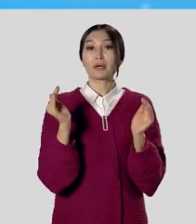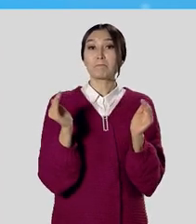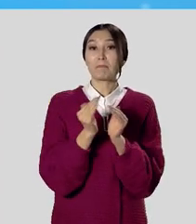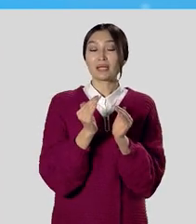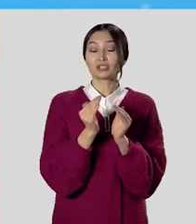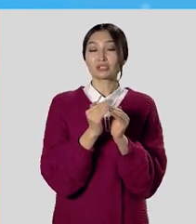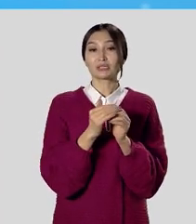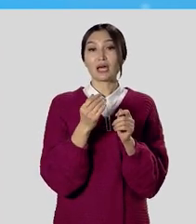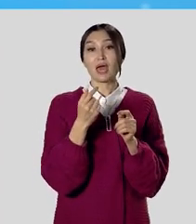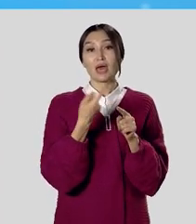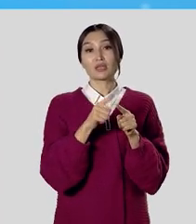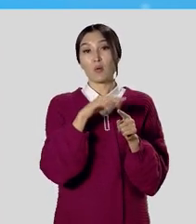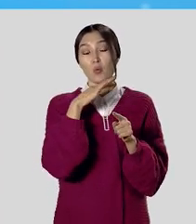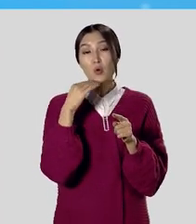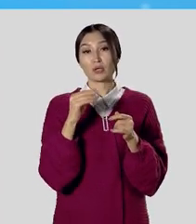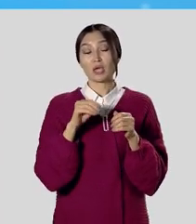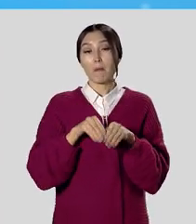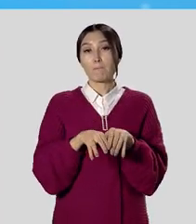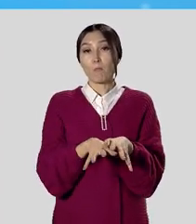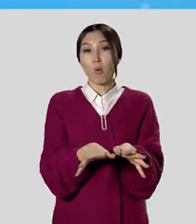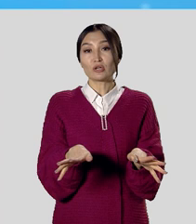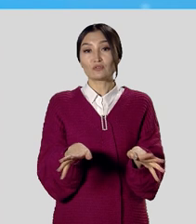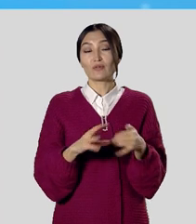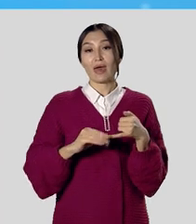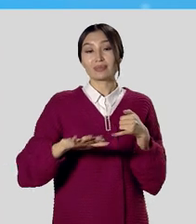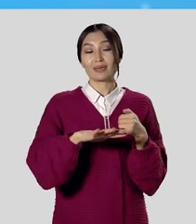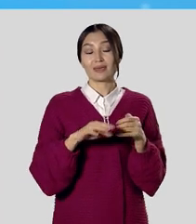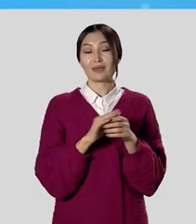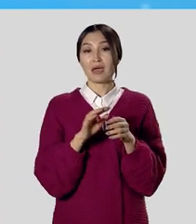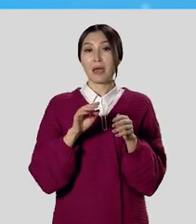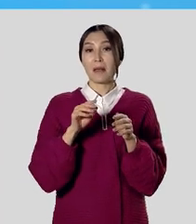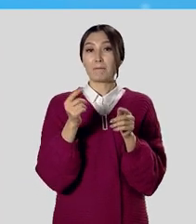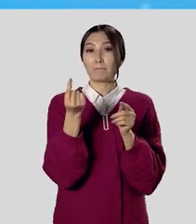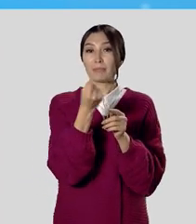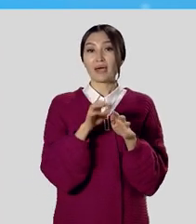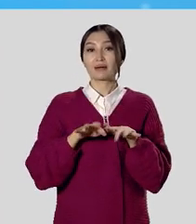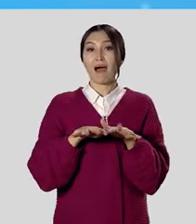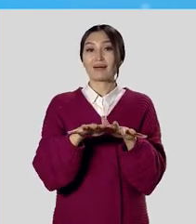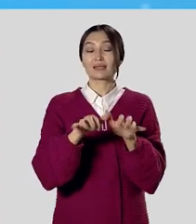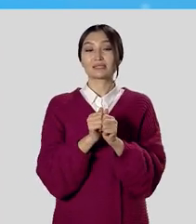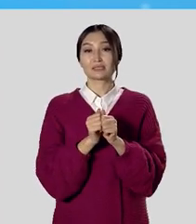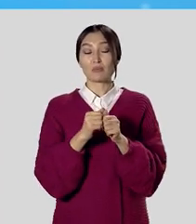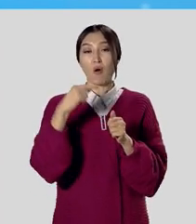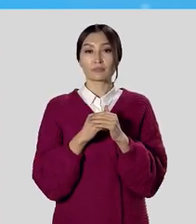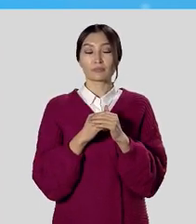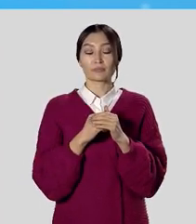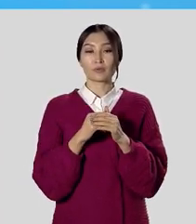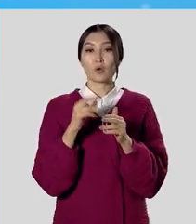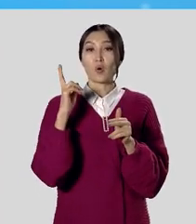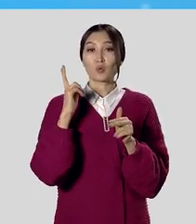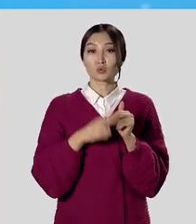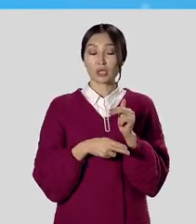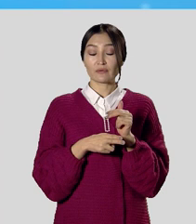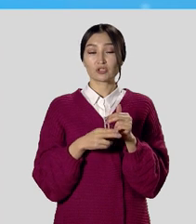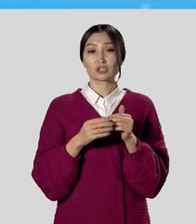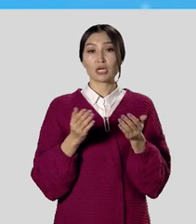меньше. Это многие почвенные микроорганизмы, бактерии и грибы, внутренние паразиты,